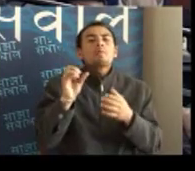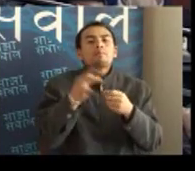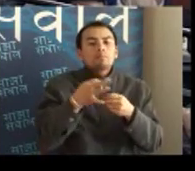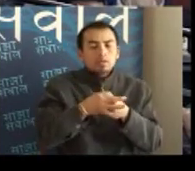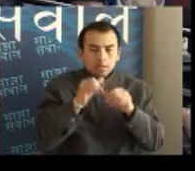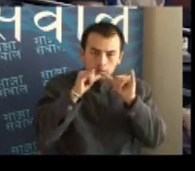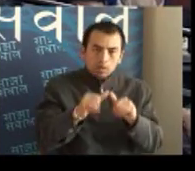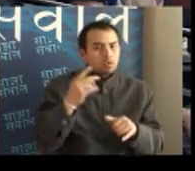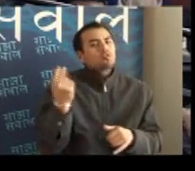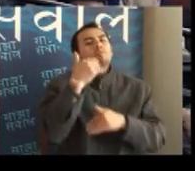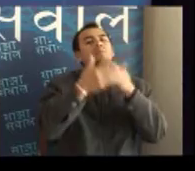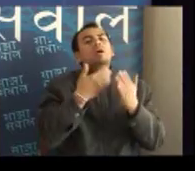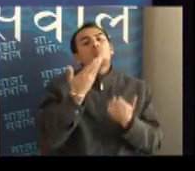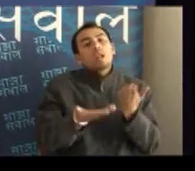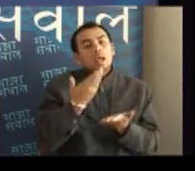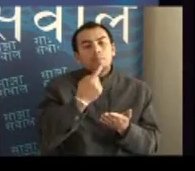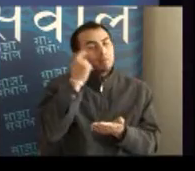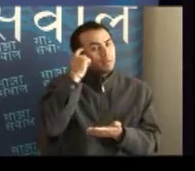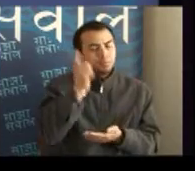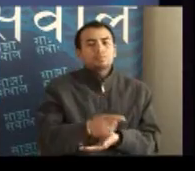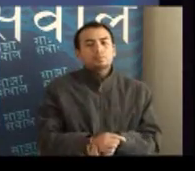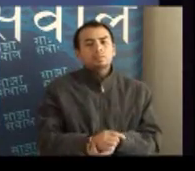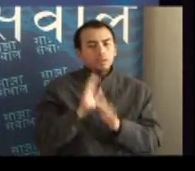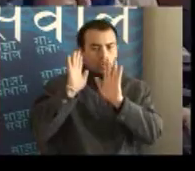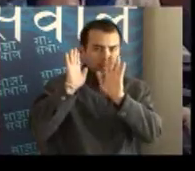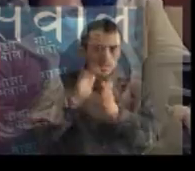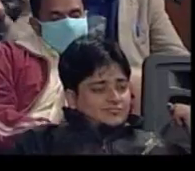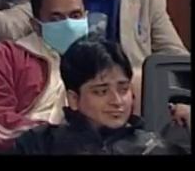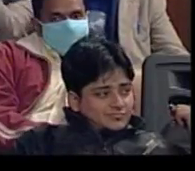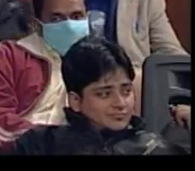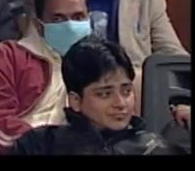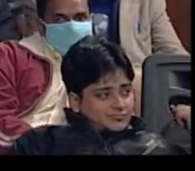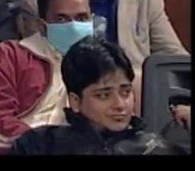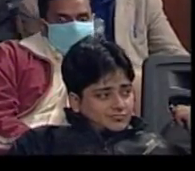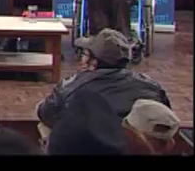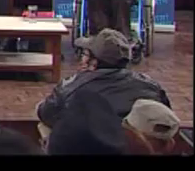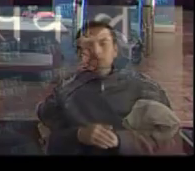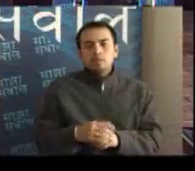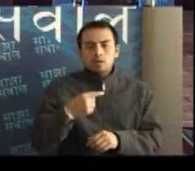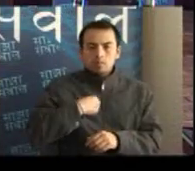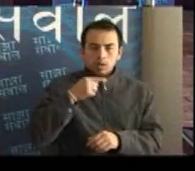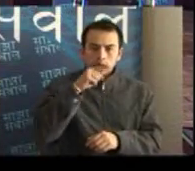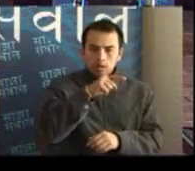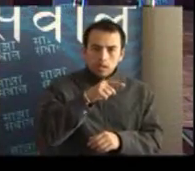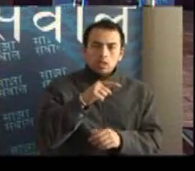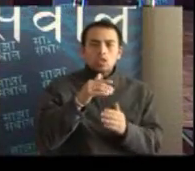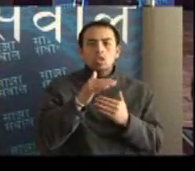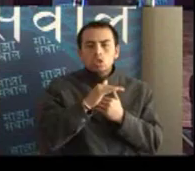भने अलिक चाँडै विकास हुन्थ्यो कि भन्ने मलाई लाग्छ। हस्, धन्यवाद सुनिताजी तपाईँको भनाइका लागि। मैले अब